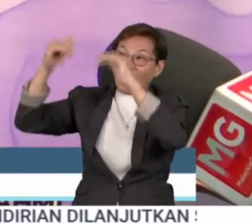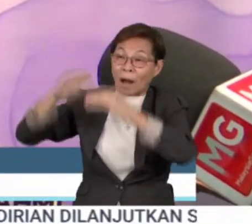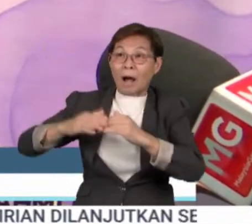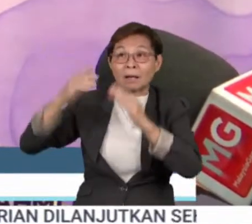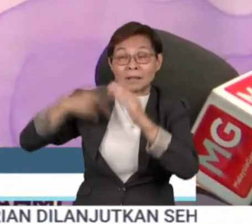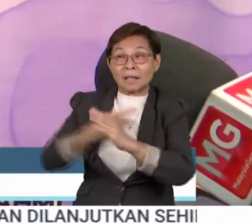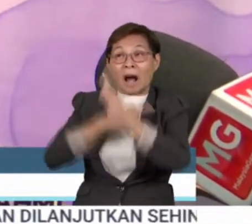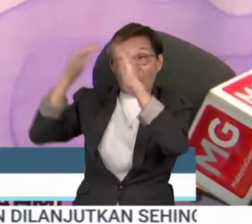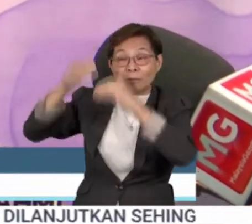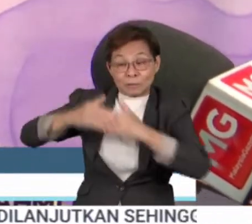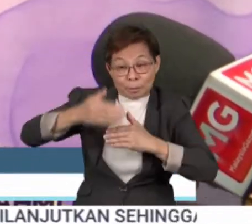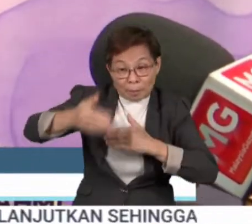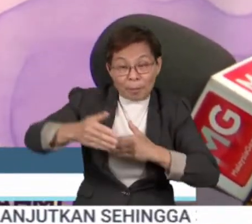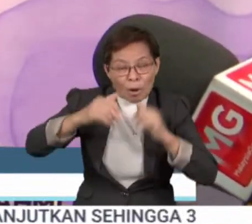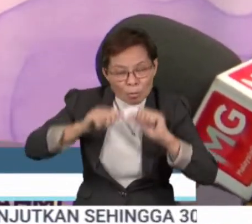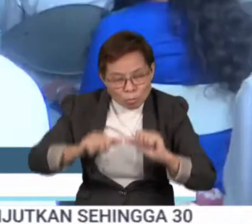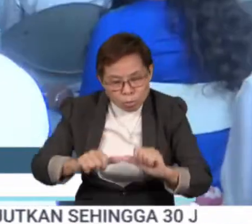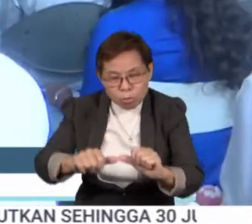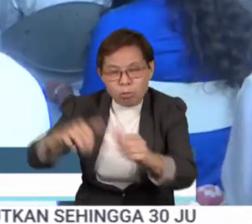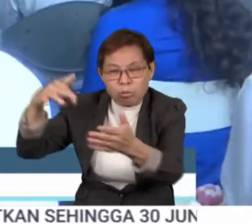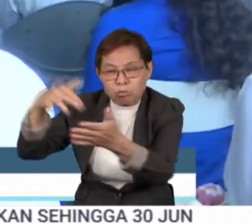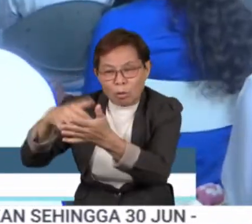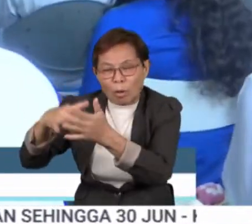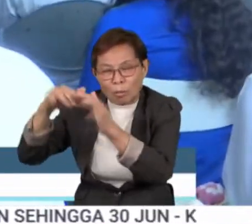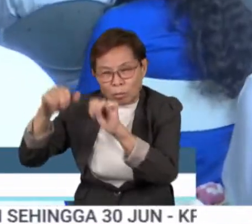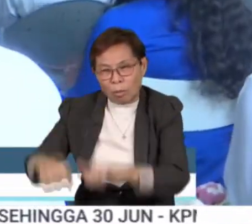ini dapat mereka meneruskan pelajaran.